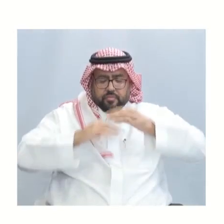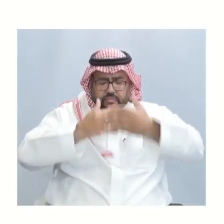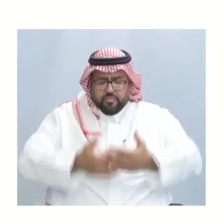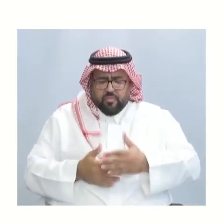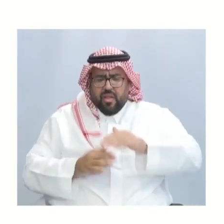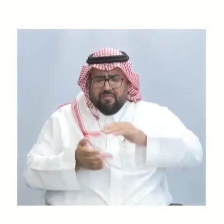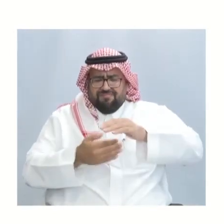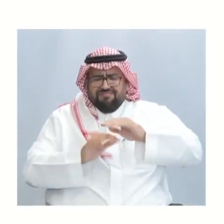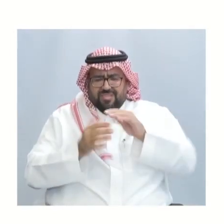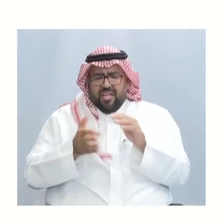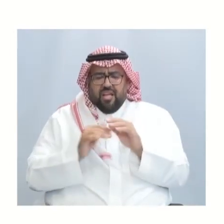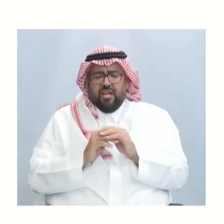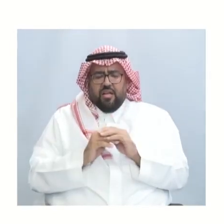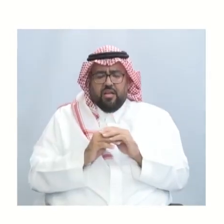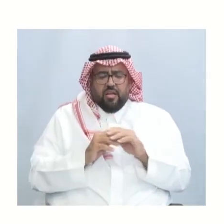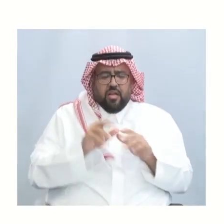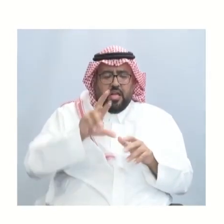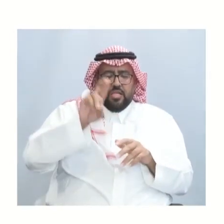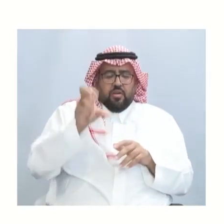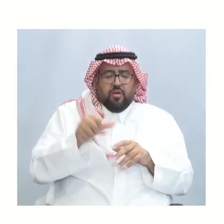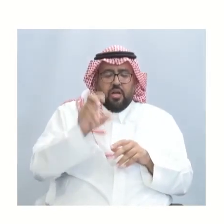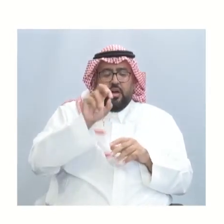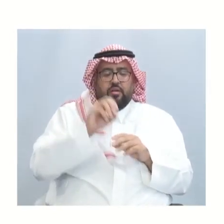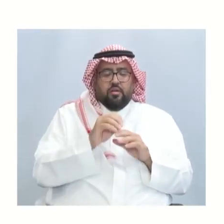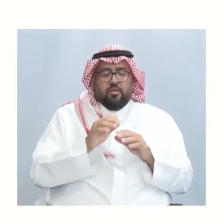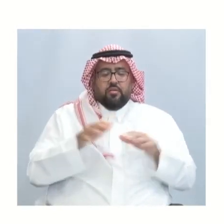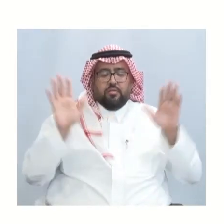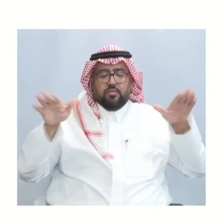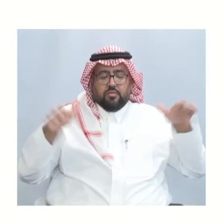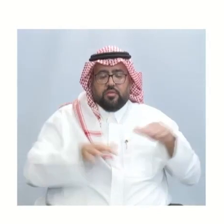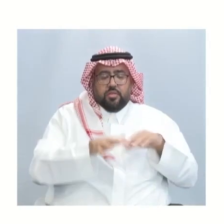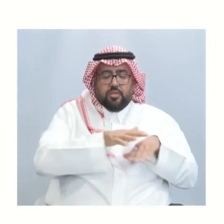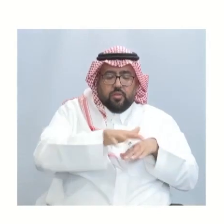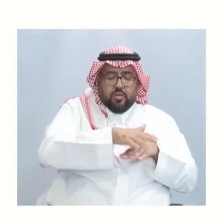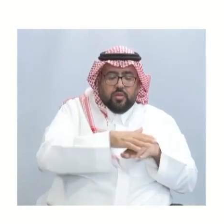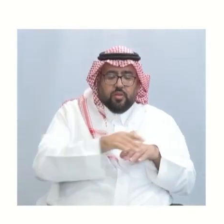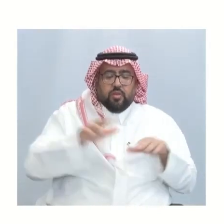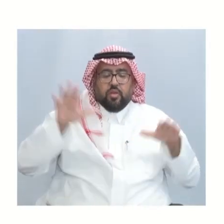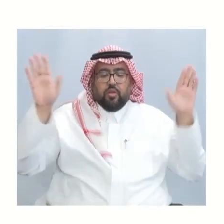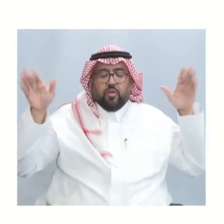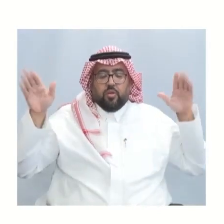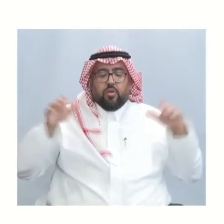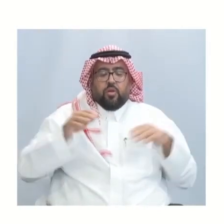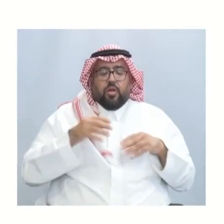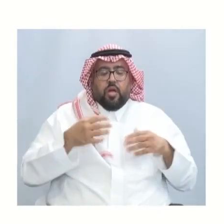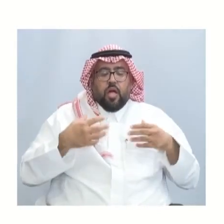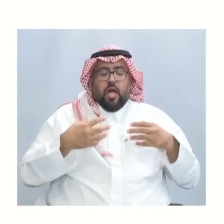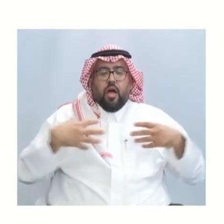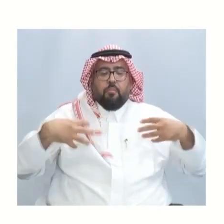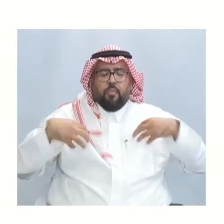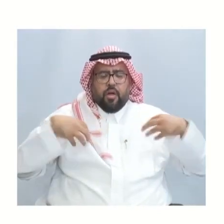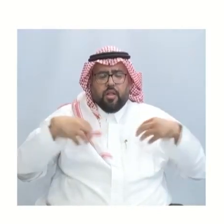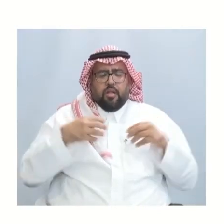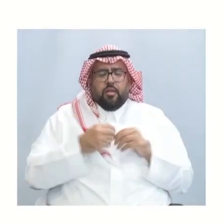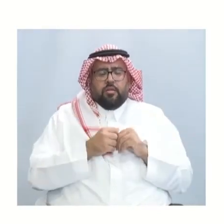الرهليات تشمل الزواحف والطيور والثديات وتسمى حيوانات الغشاء الرهلي